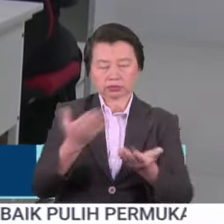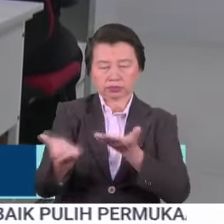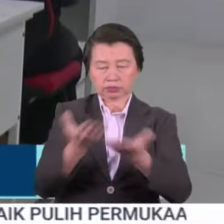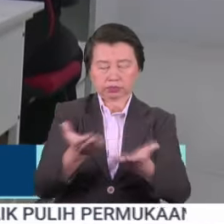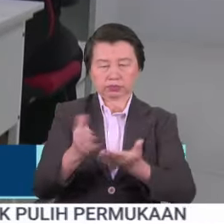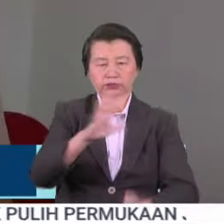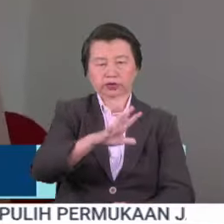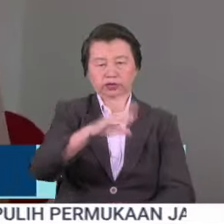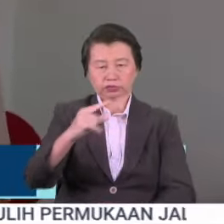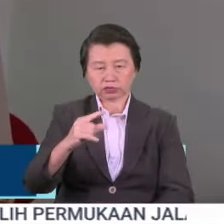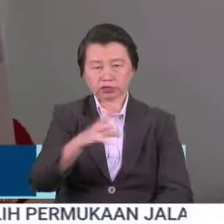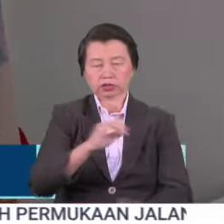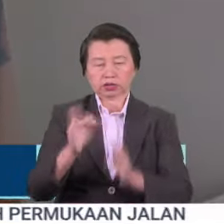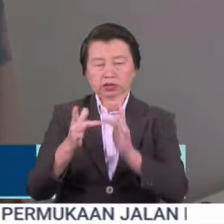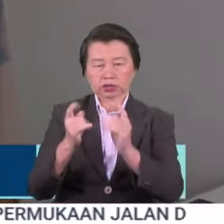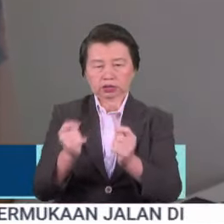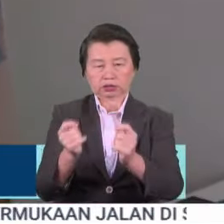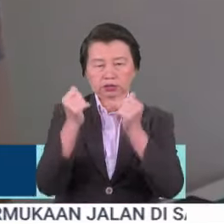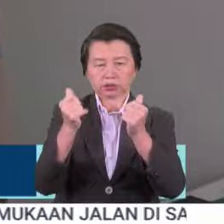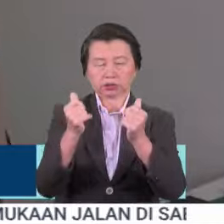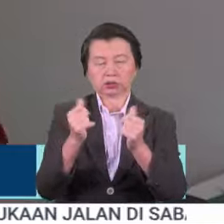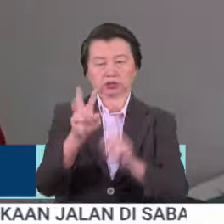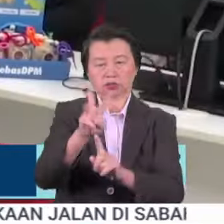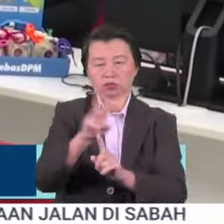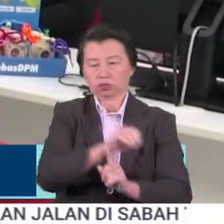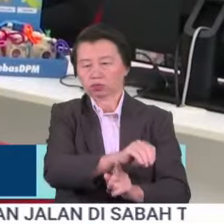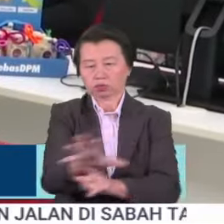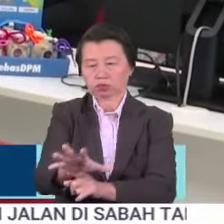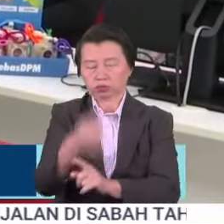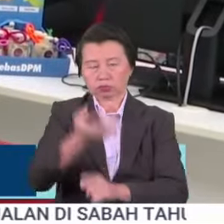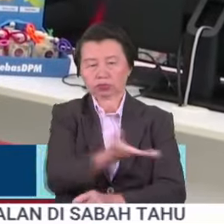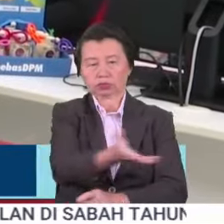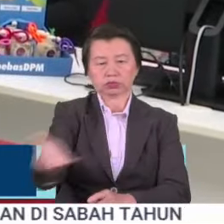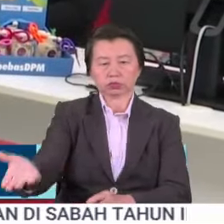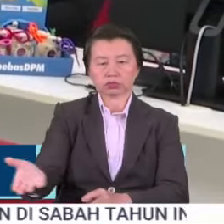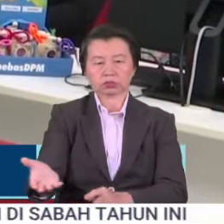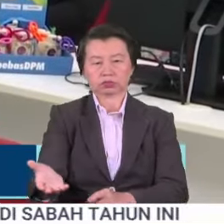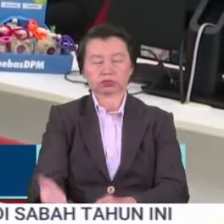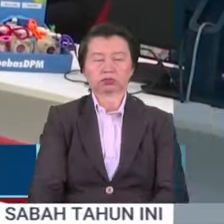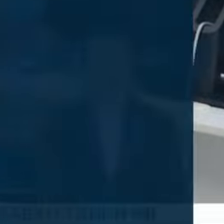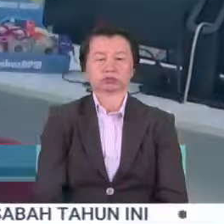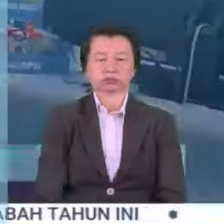perkhidmatan 5G dan internet berkelajuan tinggi bagi semua kalangan masyarakat.